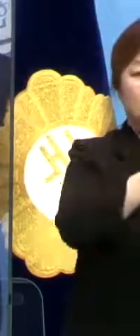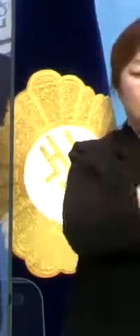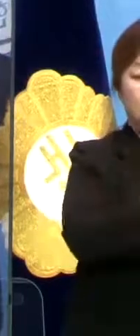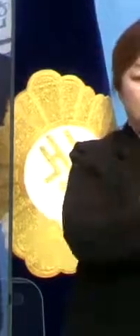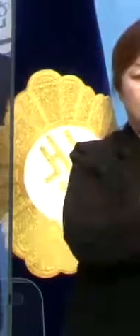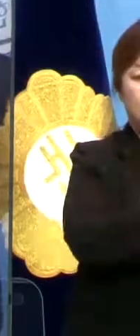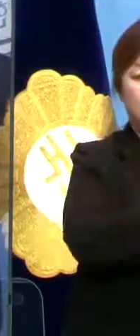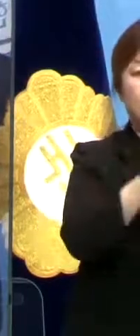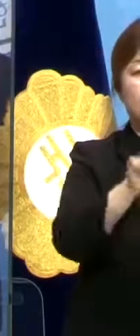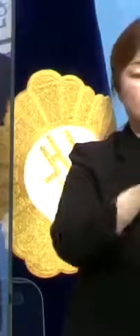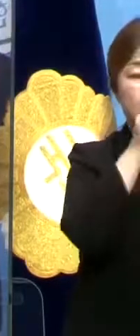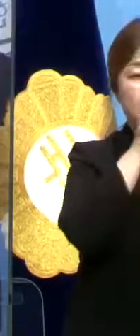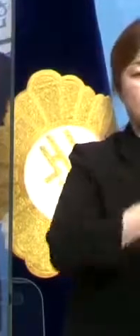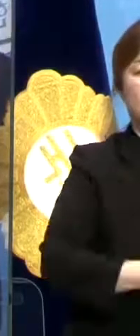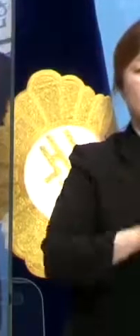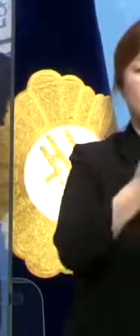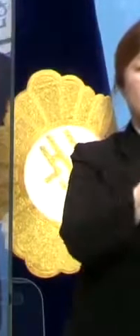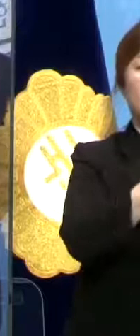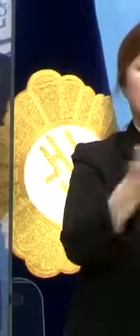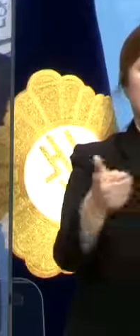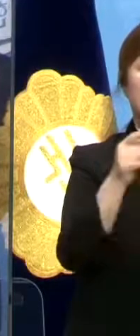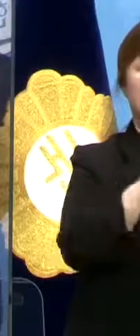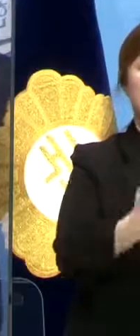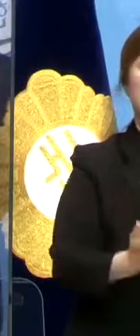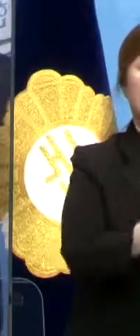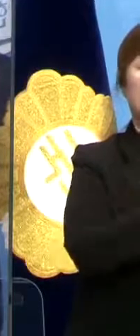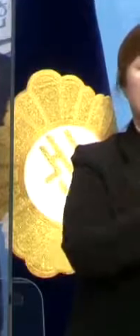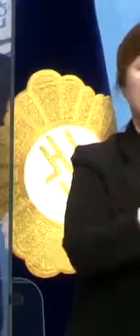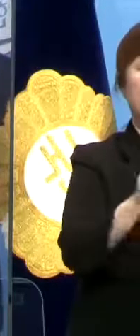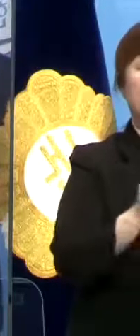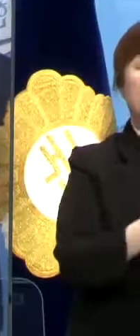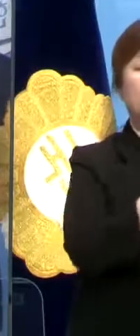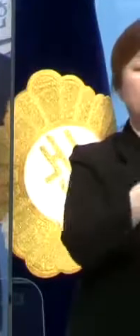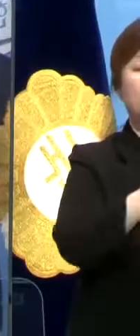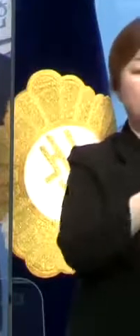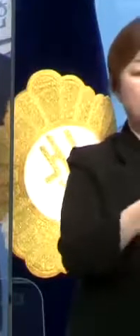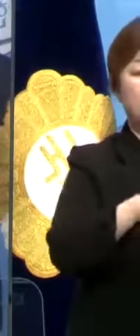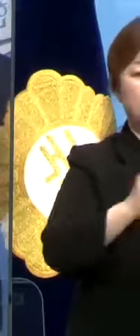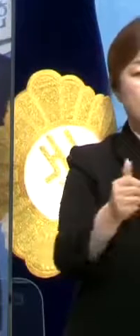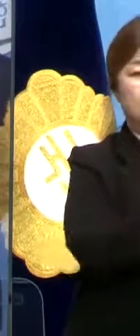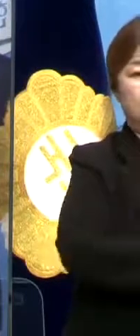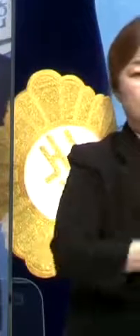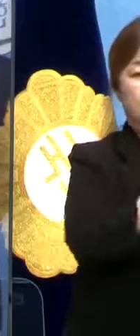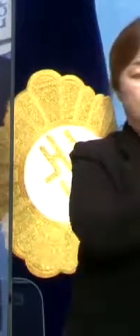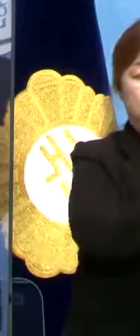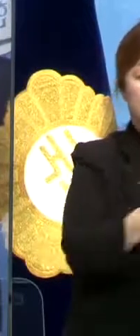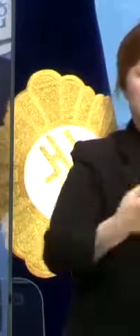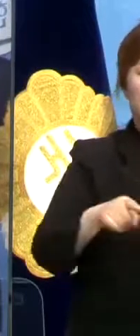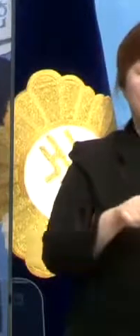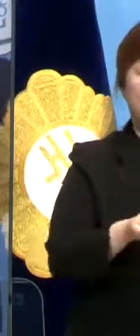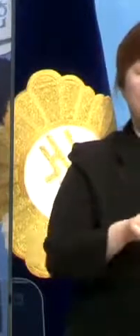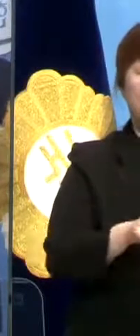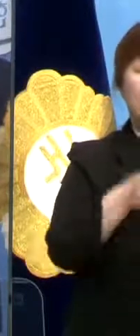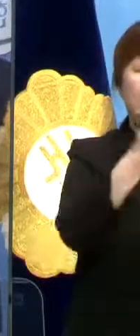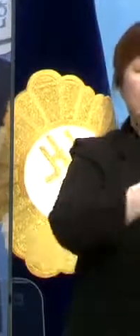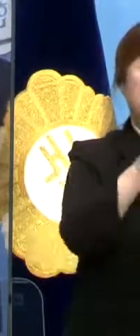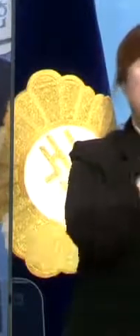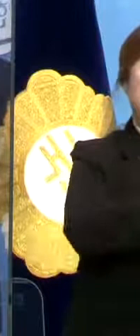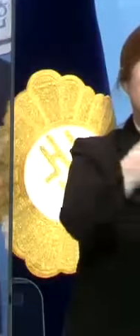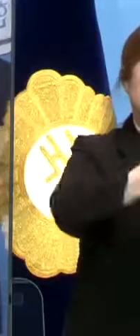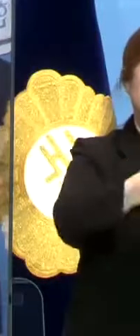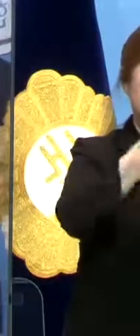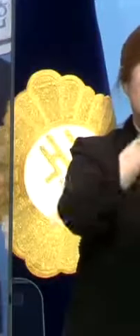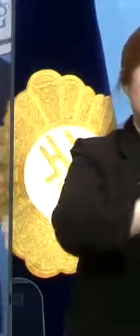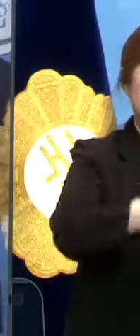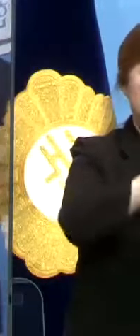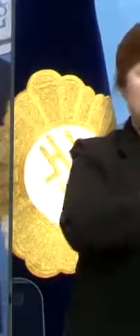있었다 그 장 독주 님 의사 고유가로 자 될지는 유족들과 함께 국방 측의 공식적인 만남을 요구해 왔다